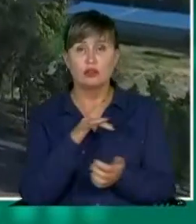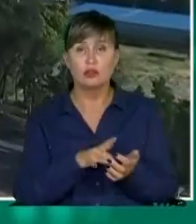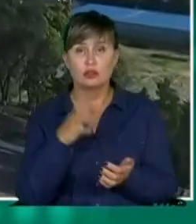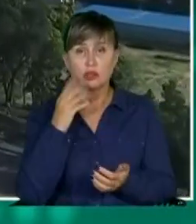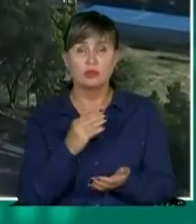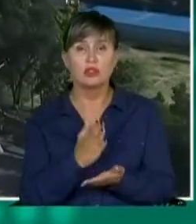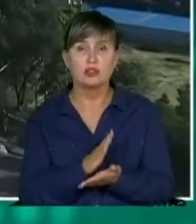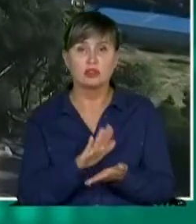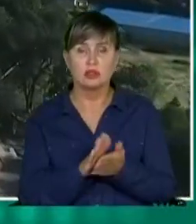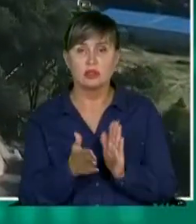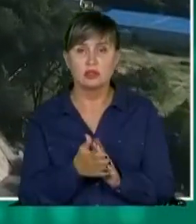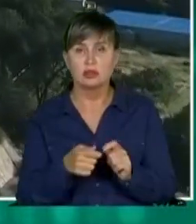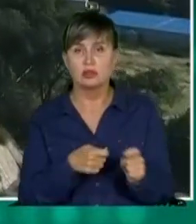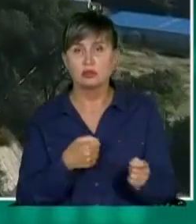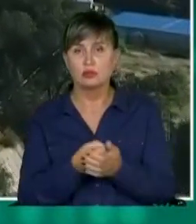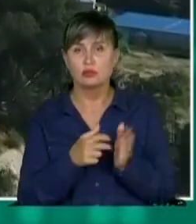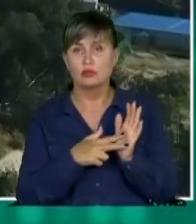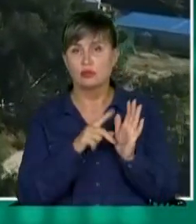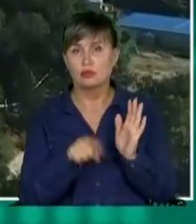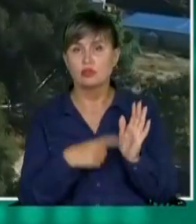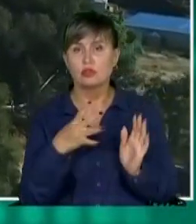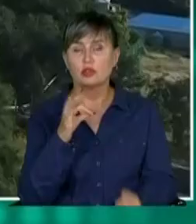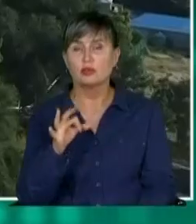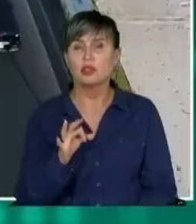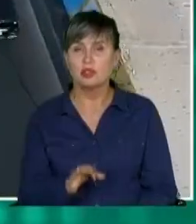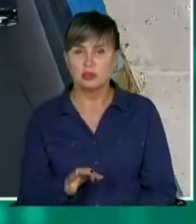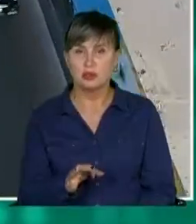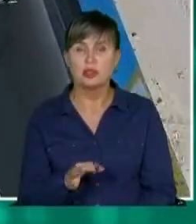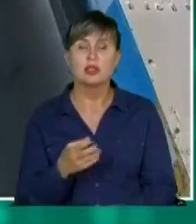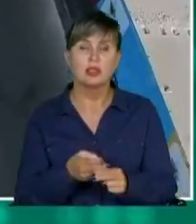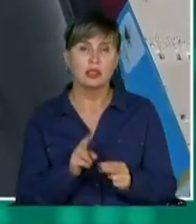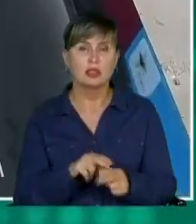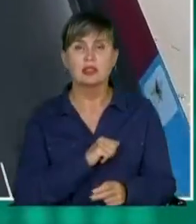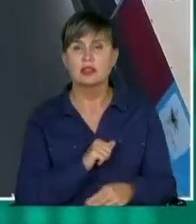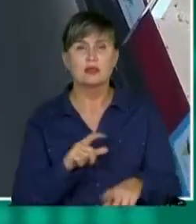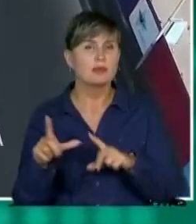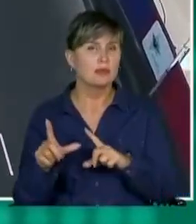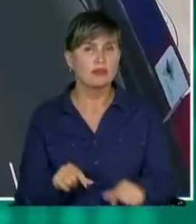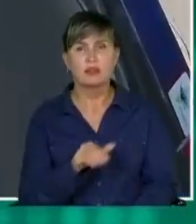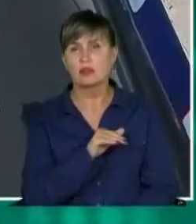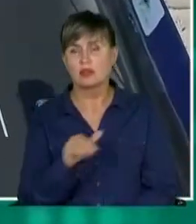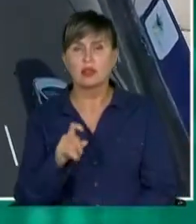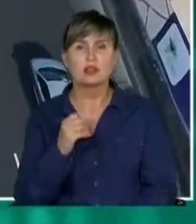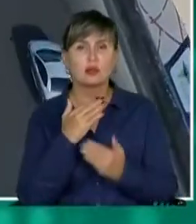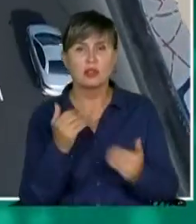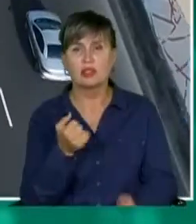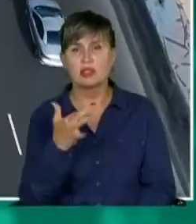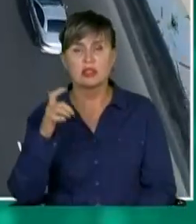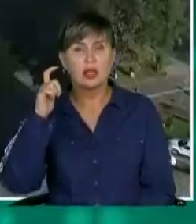составила, замедлилась до 8,4%. Это самый низкий уровень за последние несколько